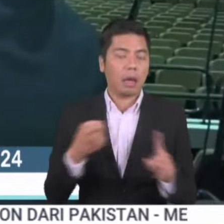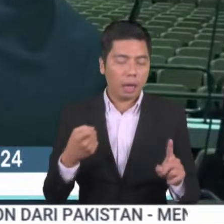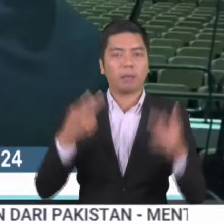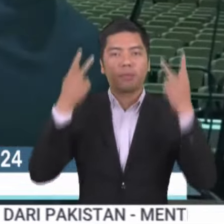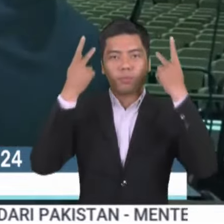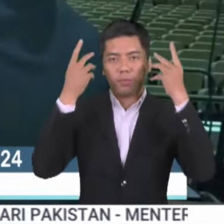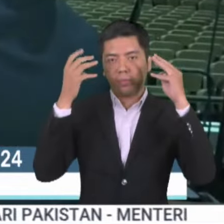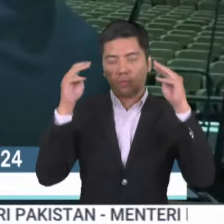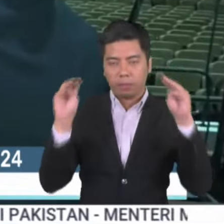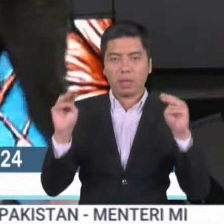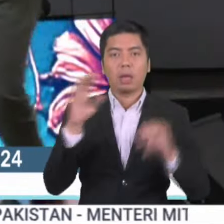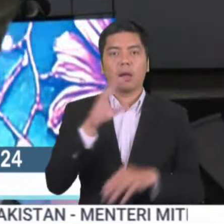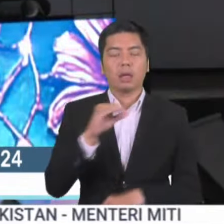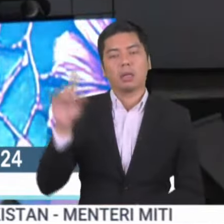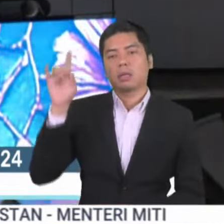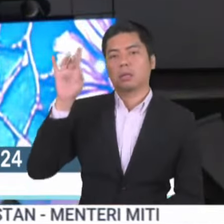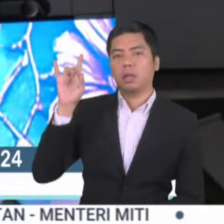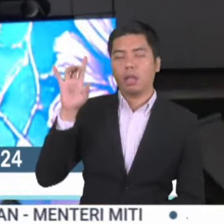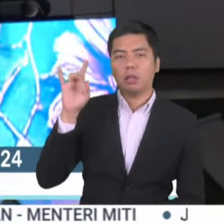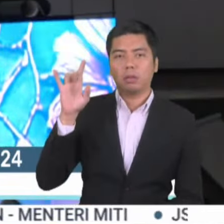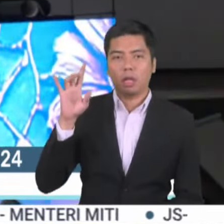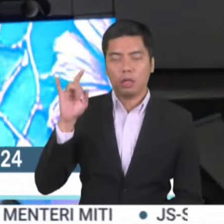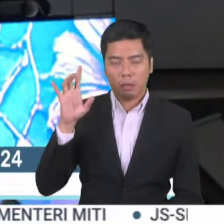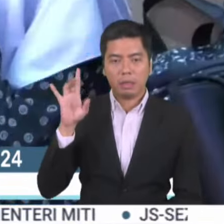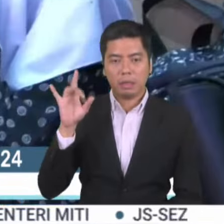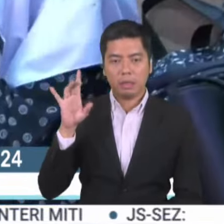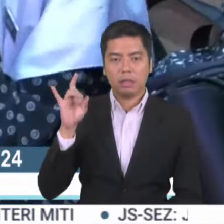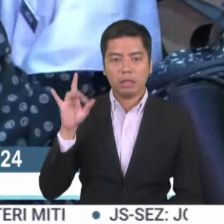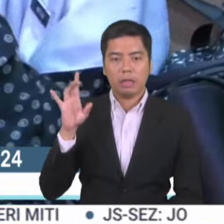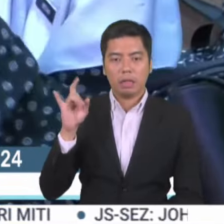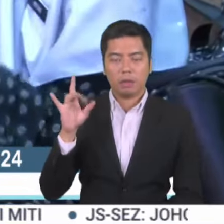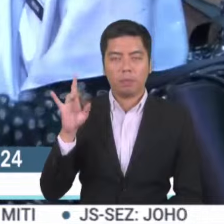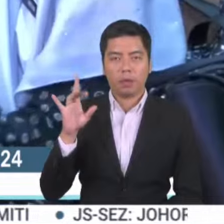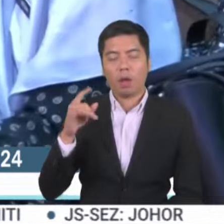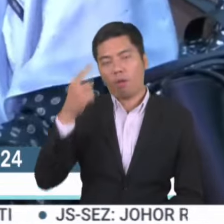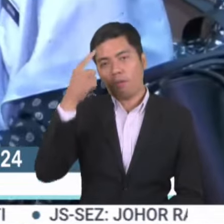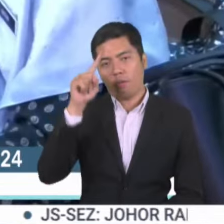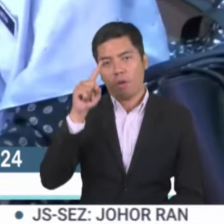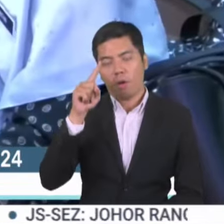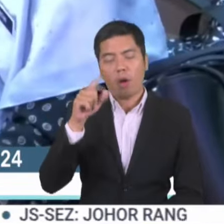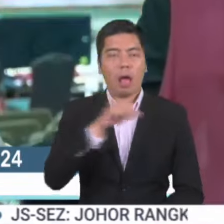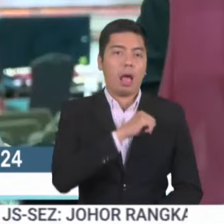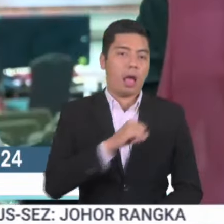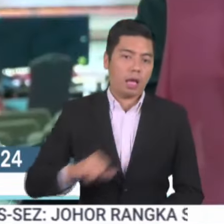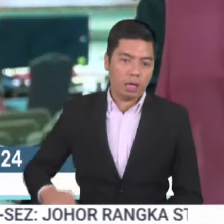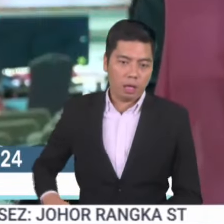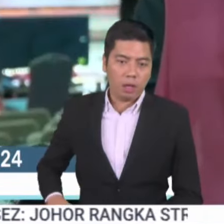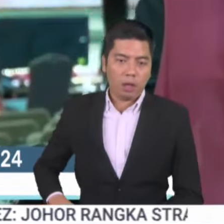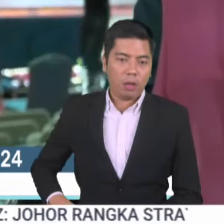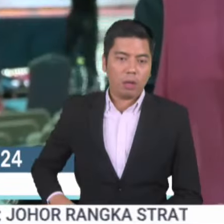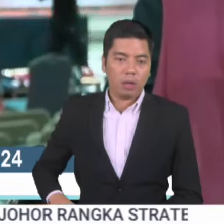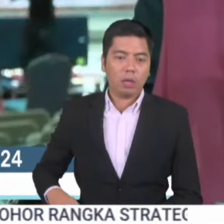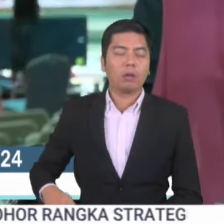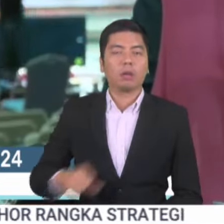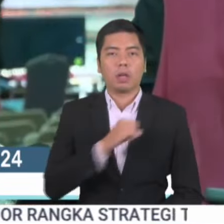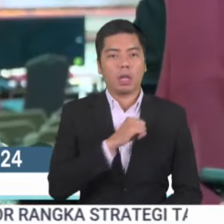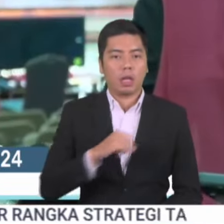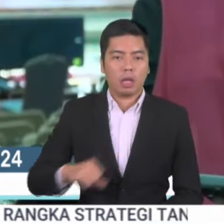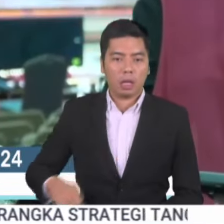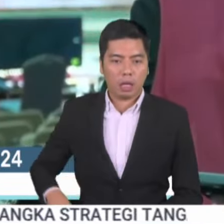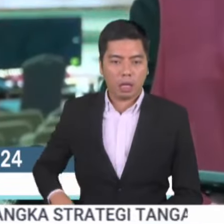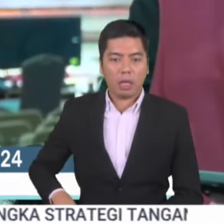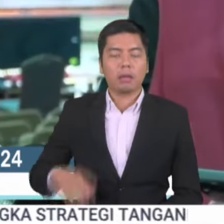Menteri Malaysia, dan insya-Allah ke bawah Duli Yang Maha Mulia Seri Paduka Baginda Yang di-Pertuan Agong dan ke bawah Duli Yang Maha Mulia Seri Paduka